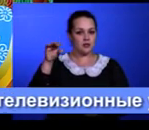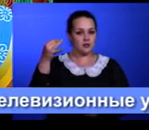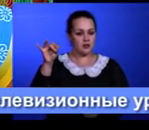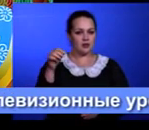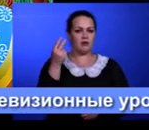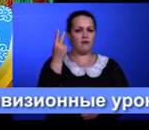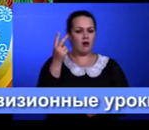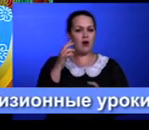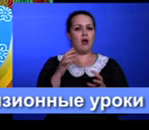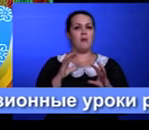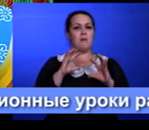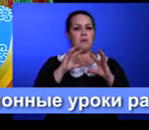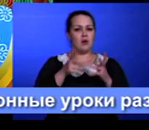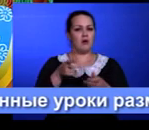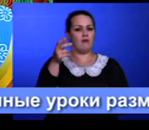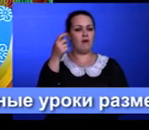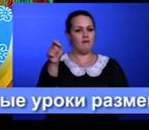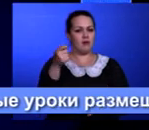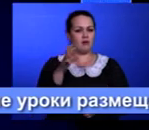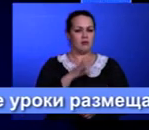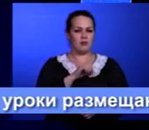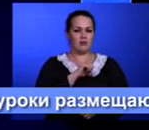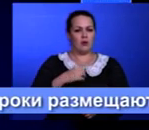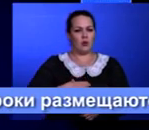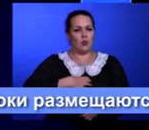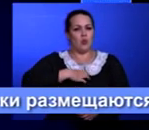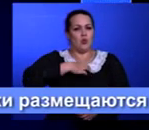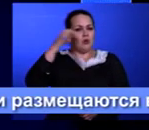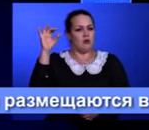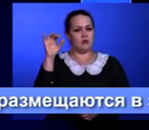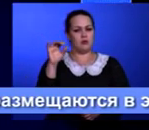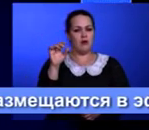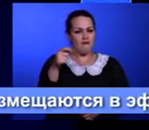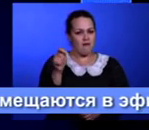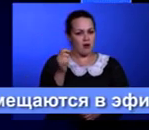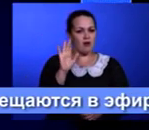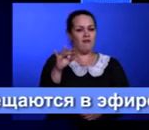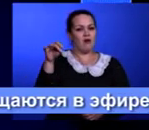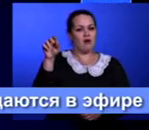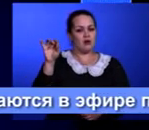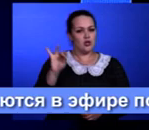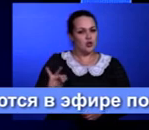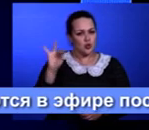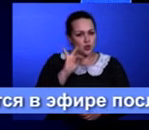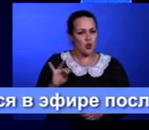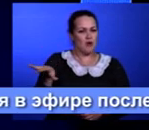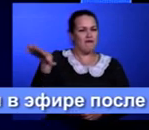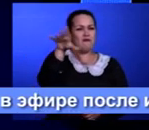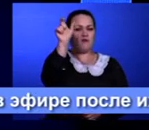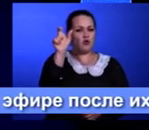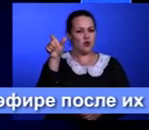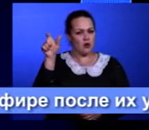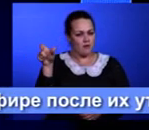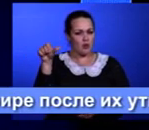мировая война была самой страшной войной в истории всего человечества в ней участвовали